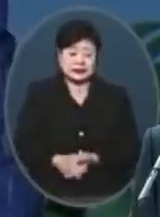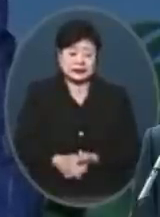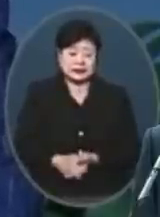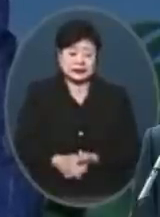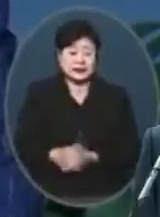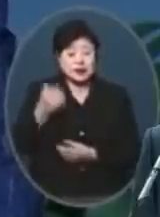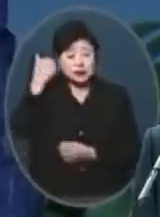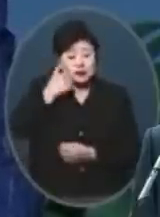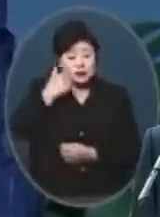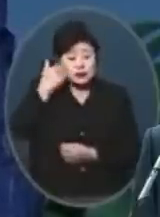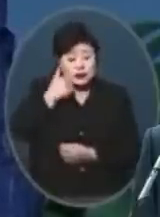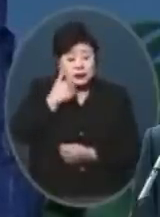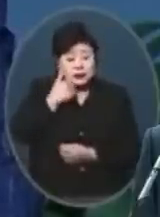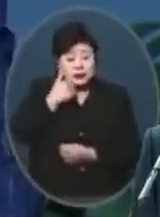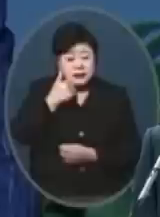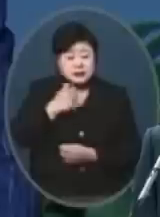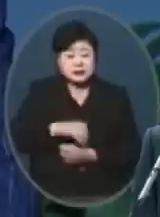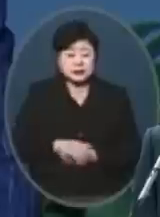누구도